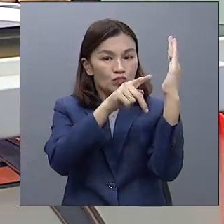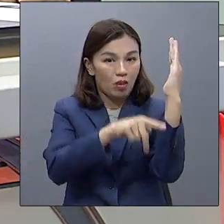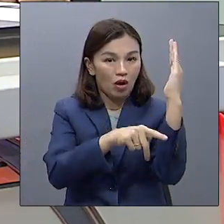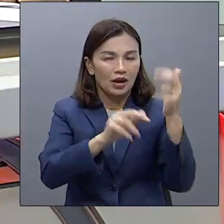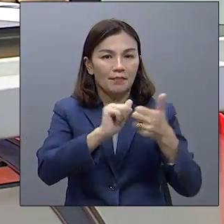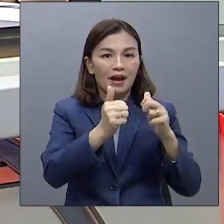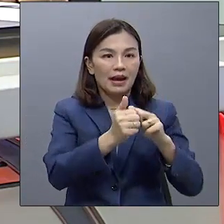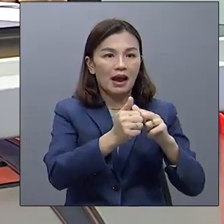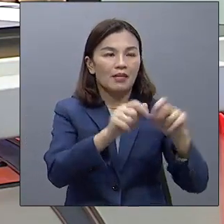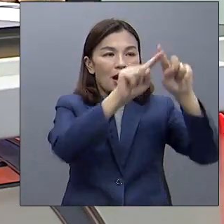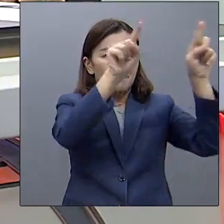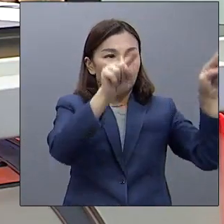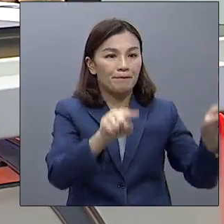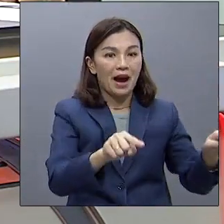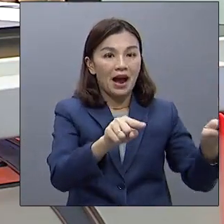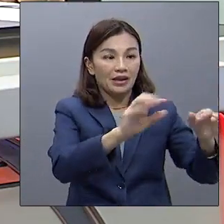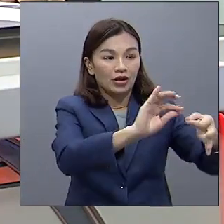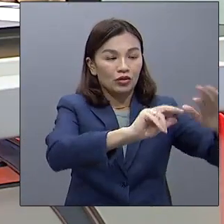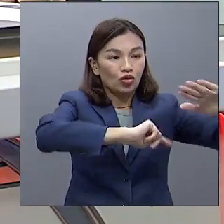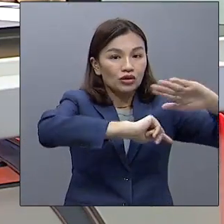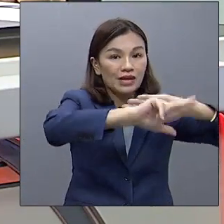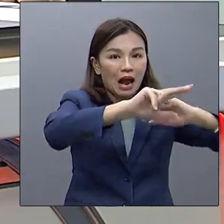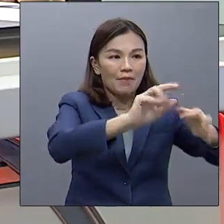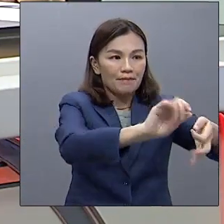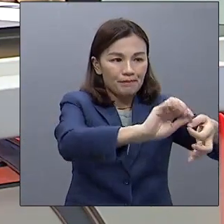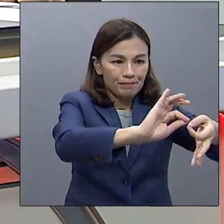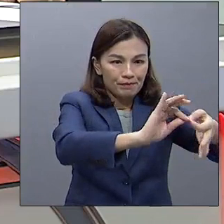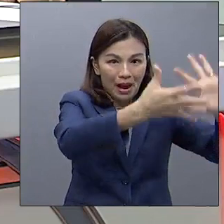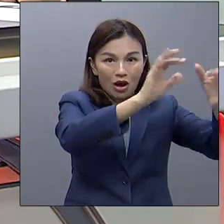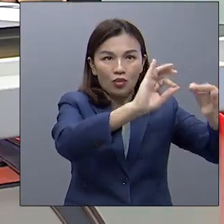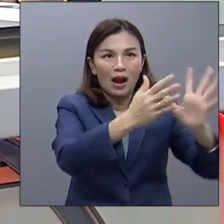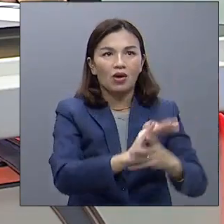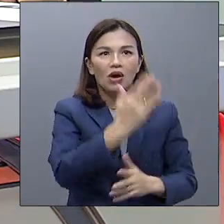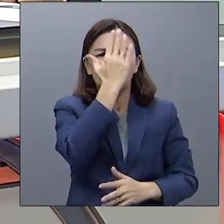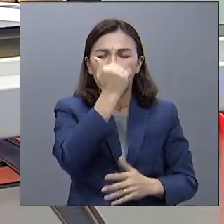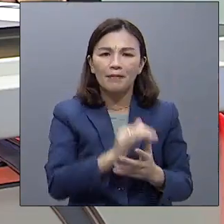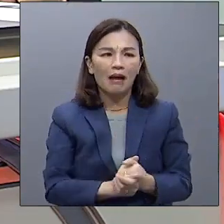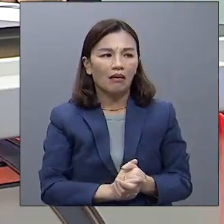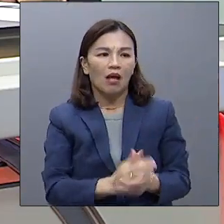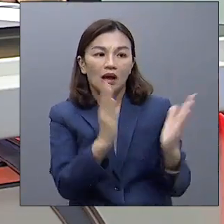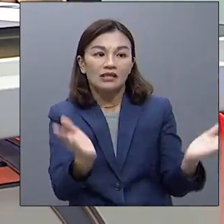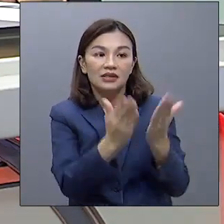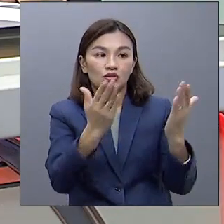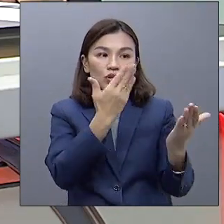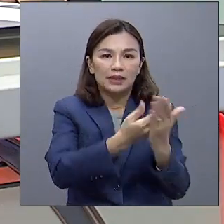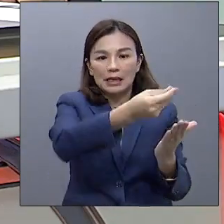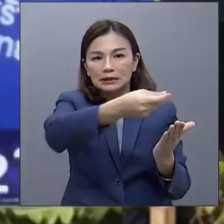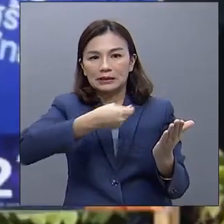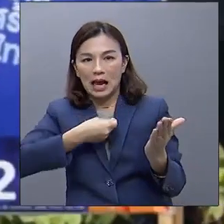าป้ายหาเสียงขึ้นมาแสดงถึงความไม่พอใจที่พรรคไม่ยอมสนับสนุนค่าใช้จ่ายตามที่ตกลงกัน